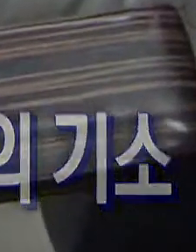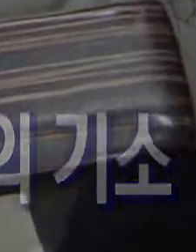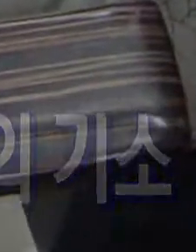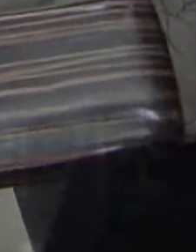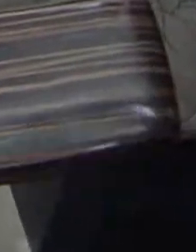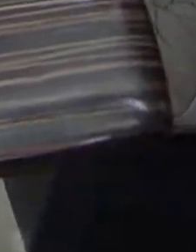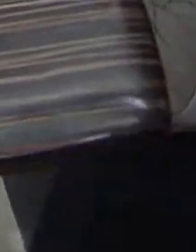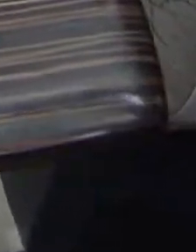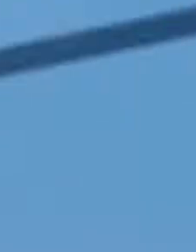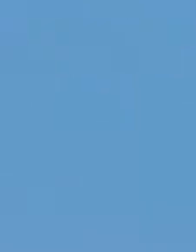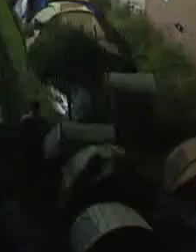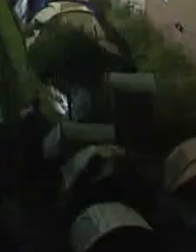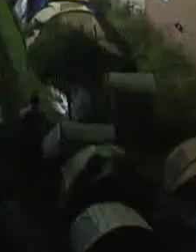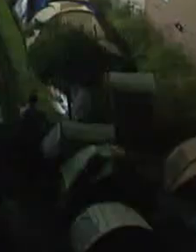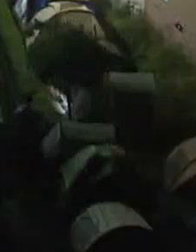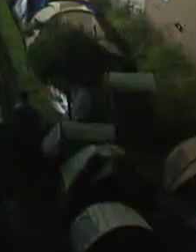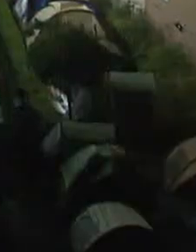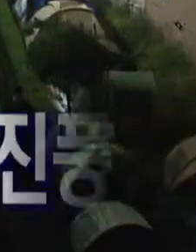5명이나 됐습니다.